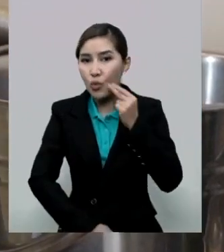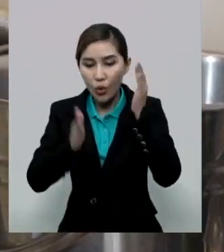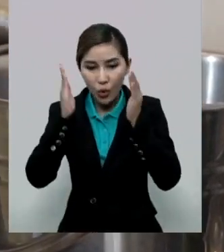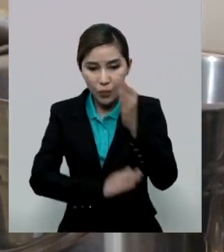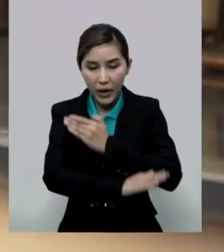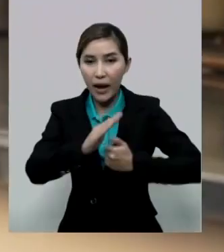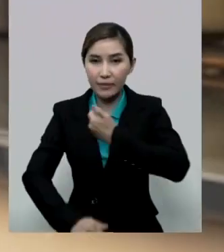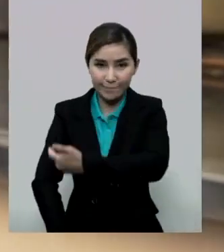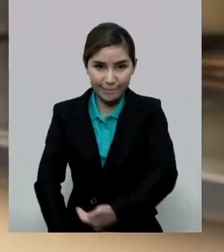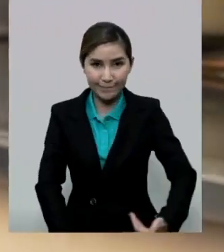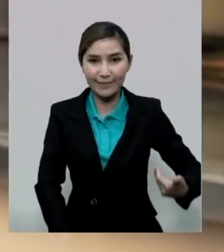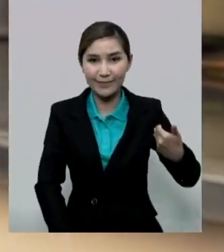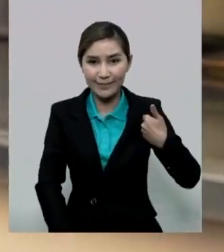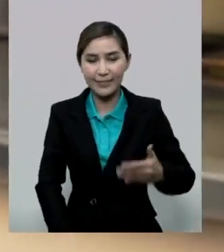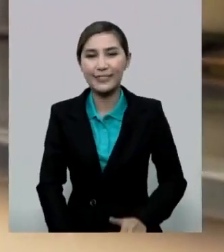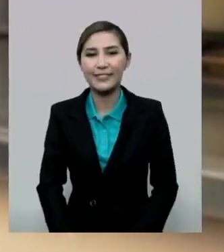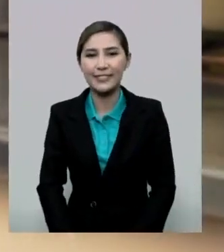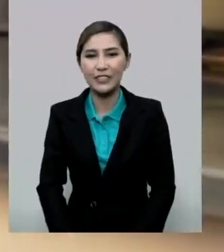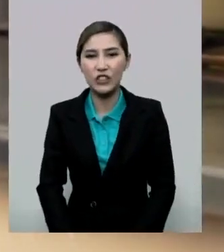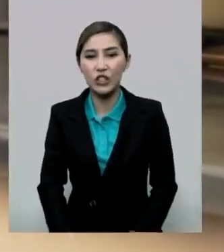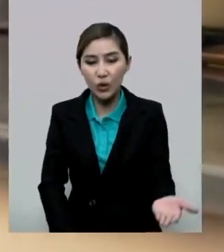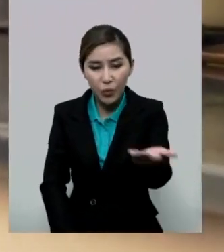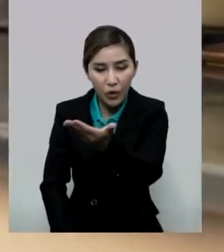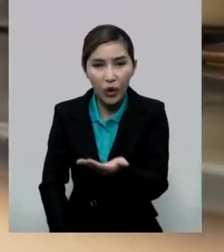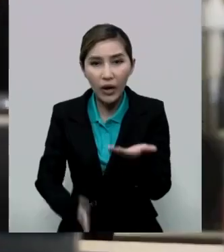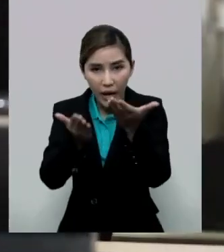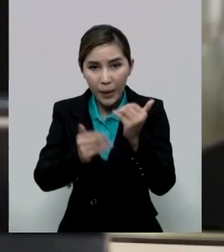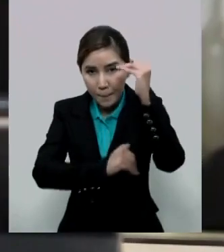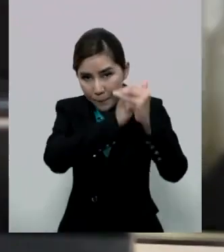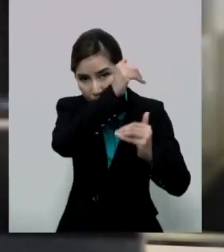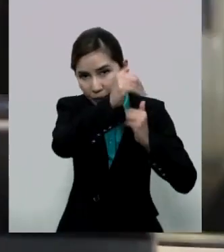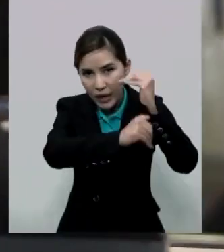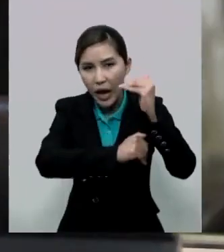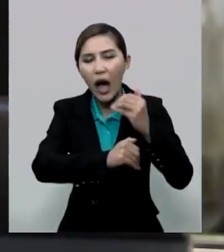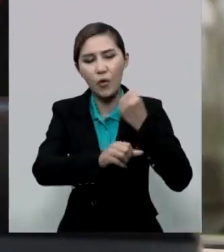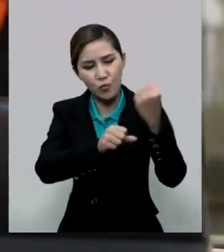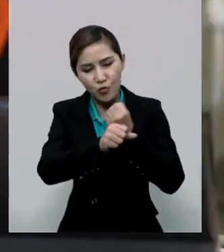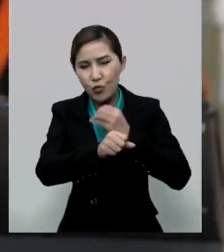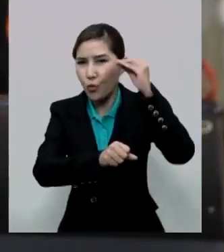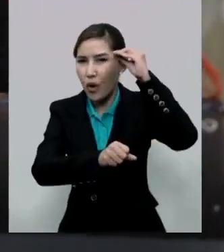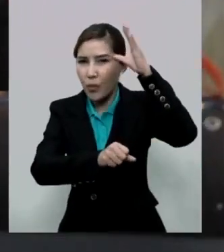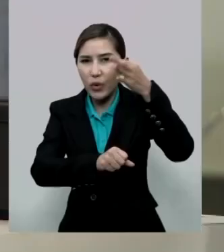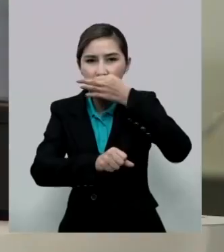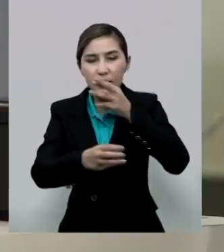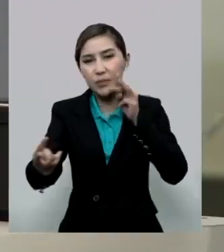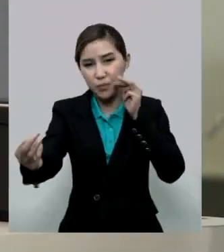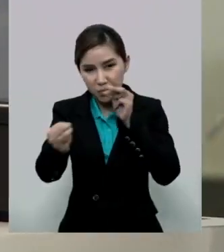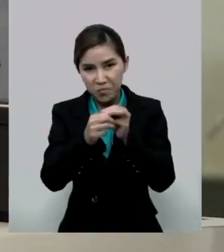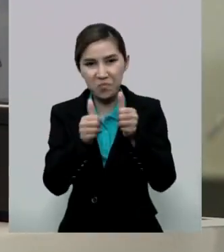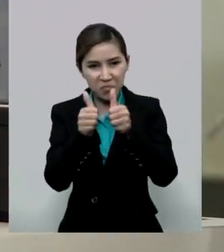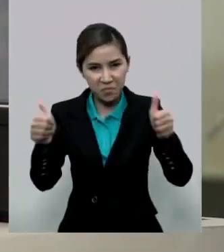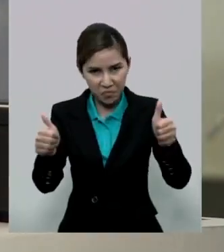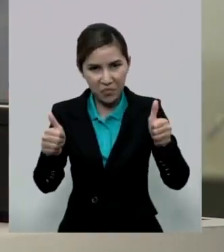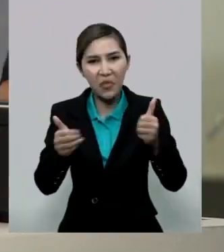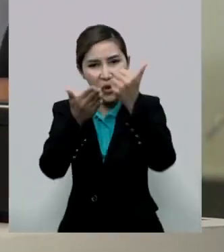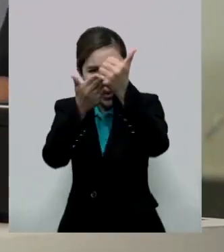าจะเป็นคนพิการทางการได้ยินหรือคนพิการทางการเคลื่อนไหวซึ่งหากพวกเขาได้รับการพัฒนาและเสริมทักษะด้านอาชีพที่เหมาะสม